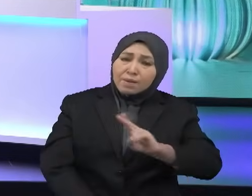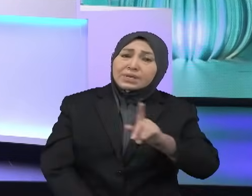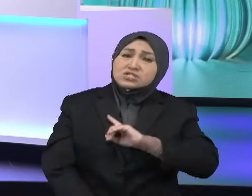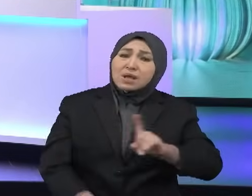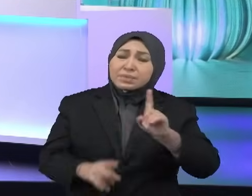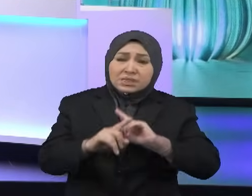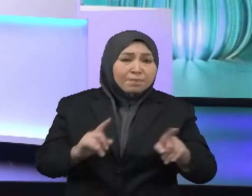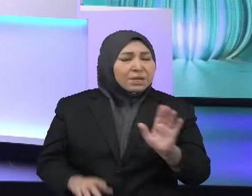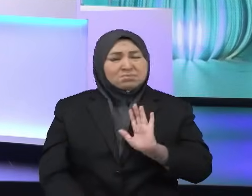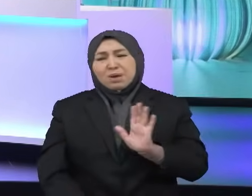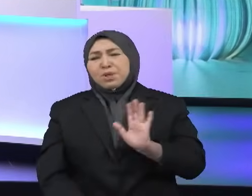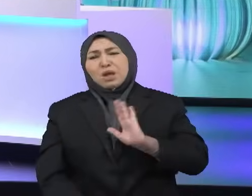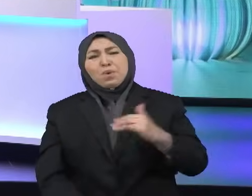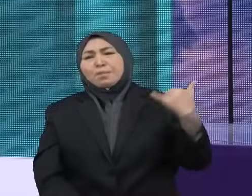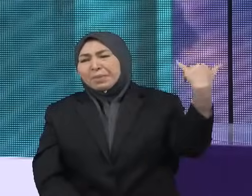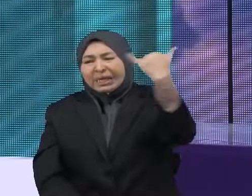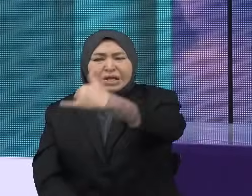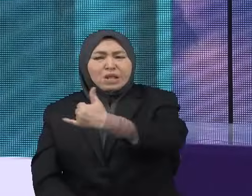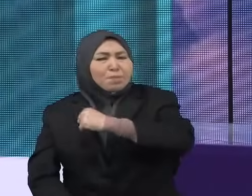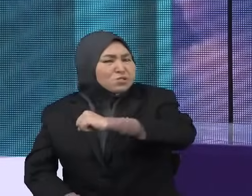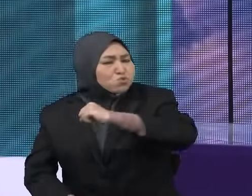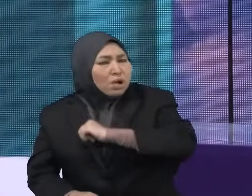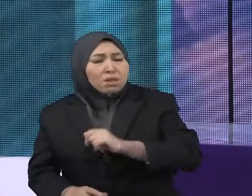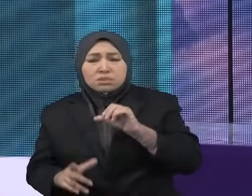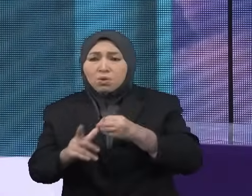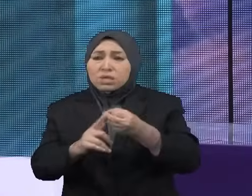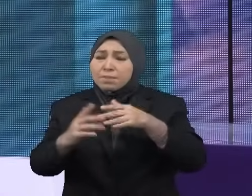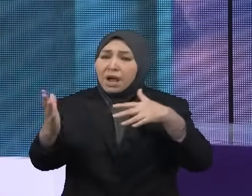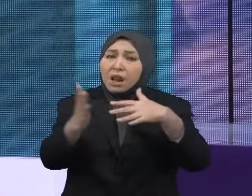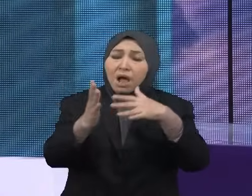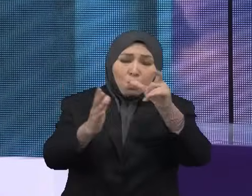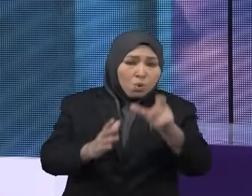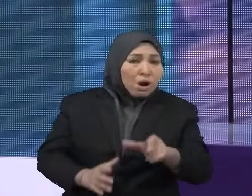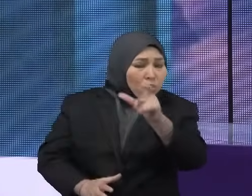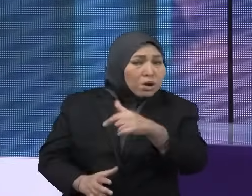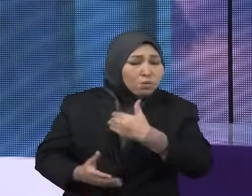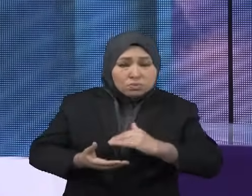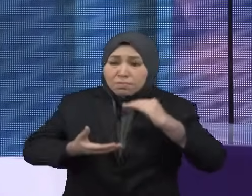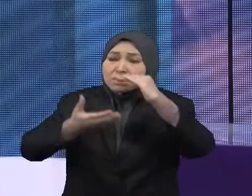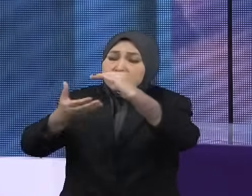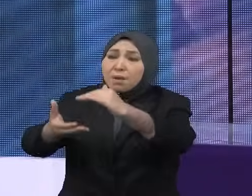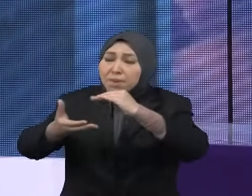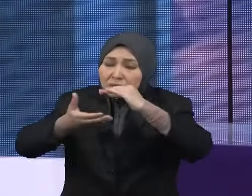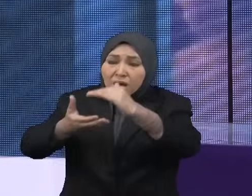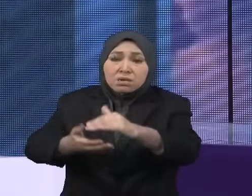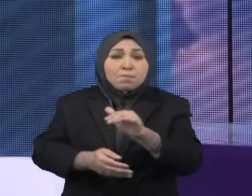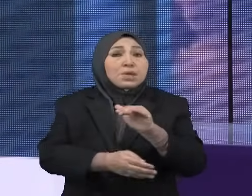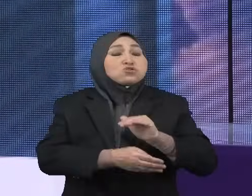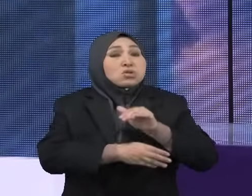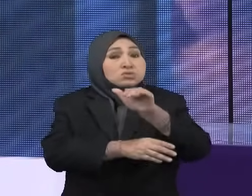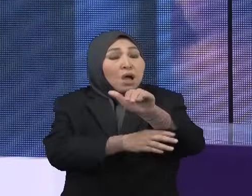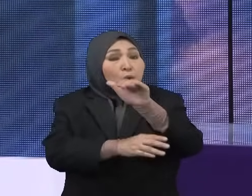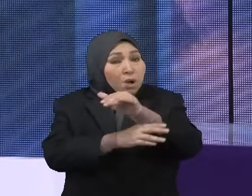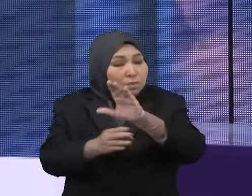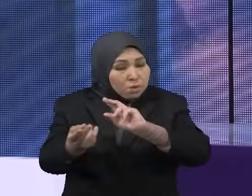tetapi dia tak nak pergi berjuang ataupun dia menghalang orang-orang untuk menyampaikan mesej dakwah,